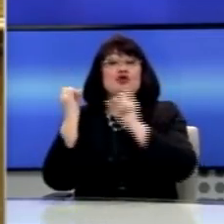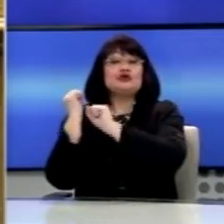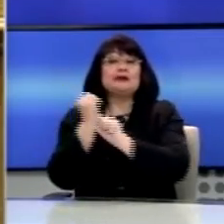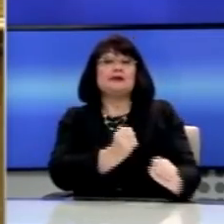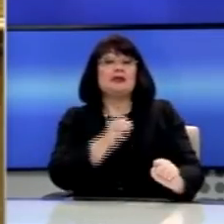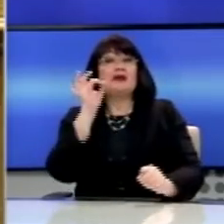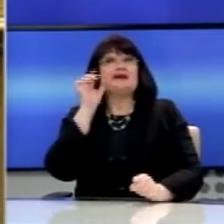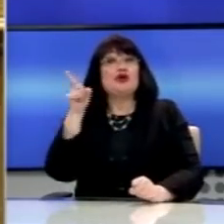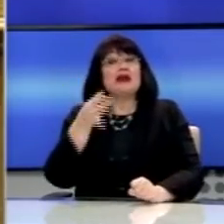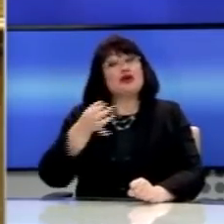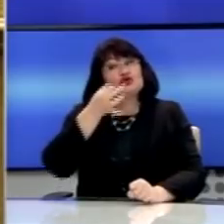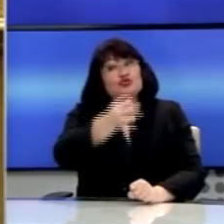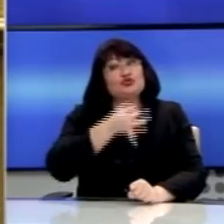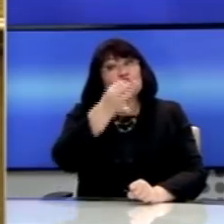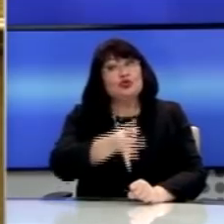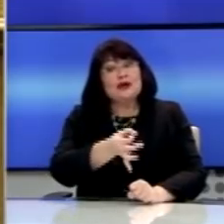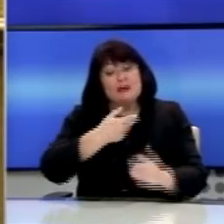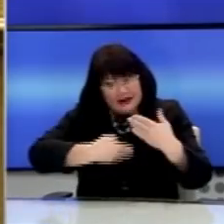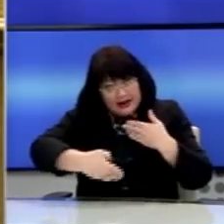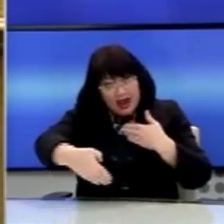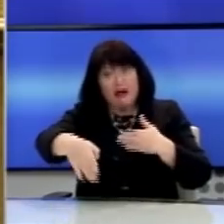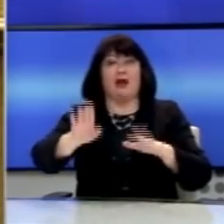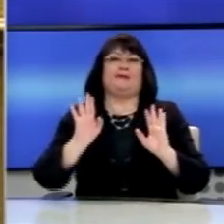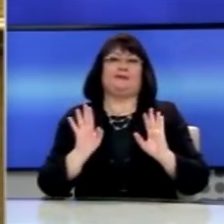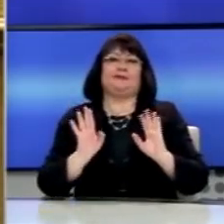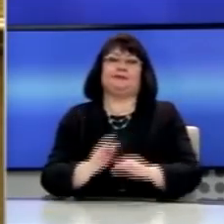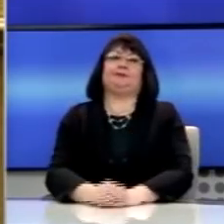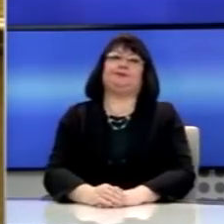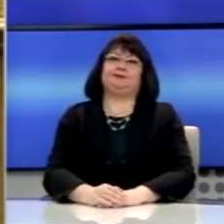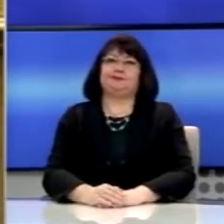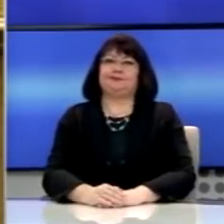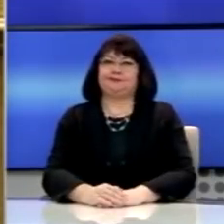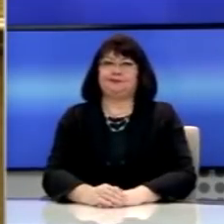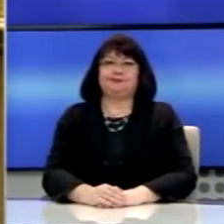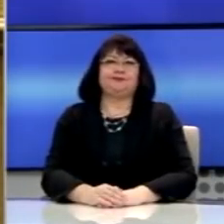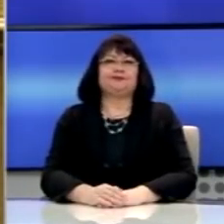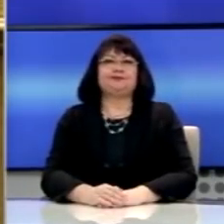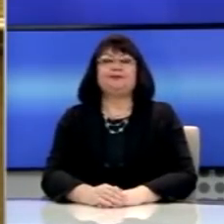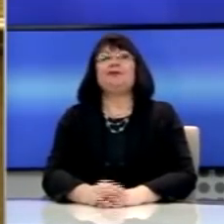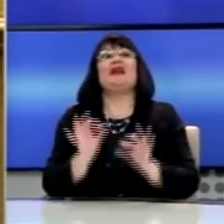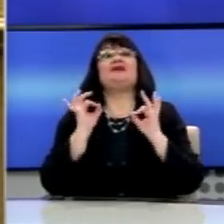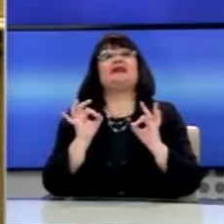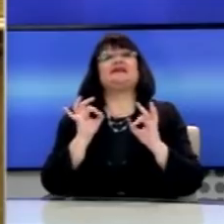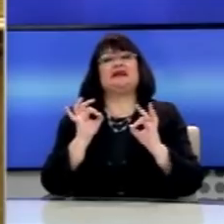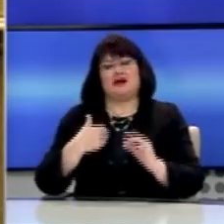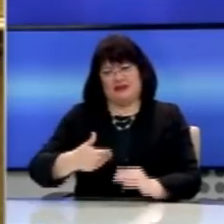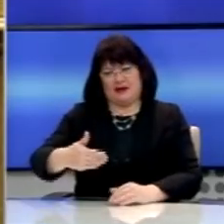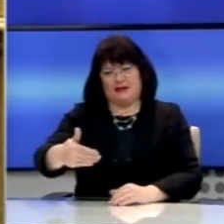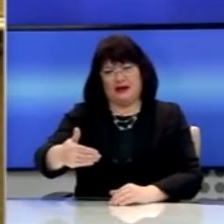στη Θεσσαλονίκη, για να βγάλουμε αυτό το συμπέρασμα που σας είπα πριν. Και μάλιστα όταν λίγες μέρες